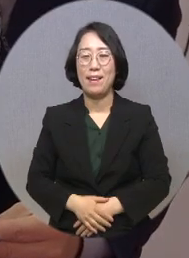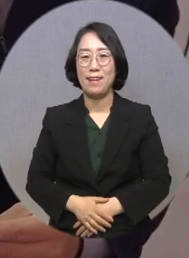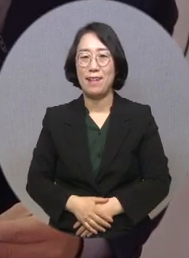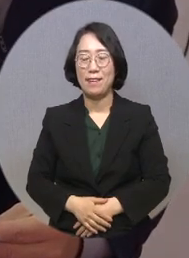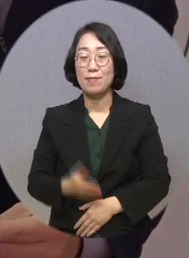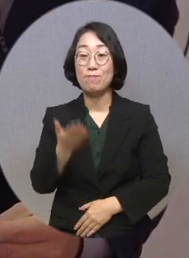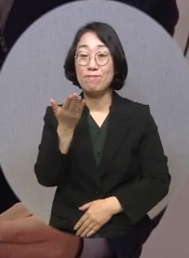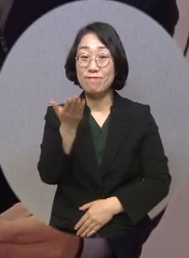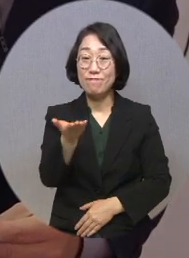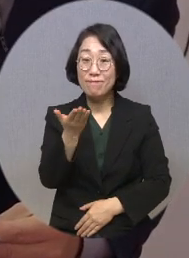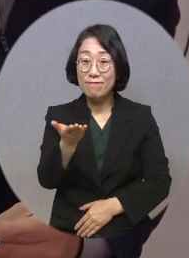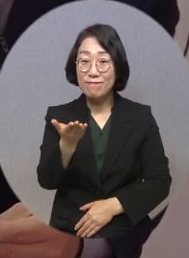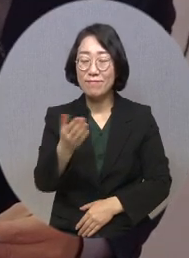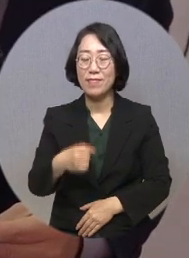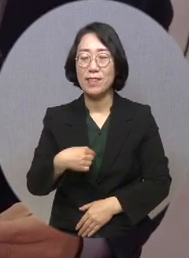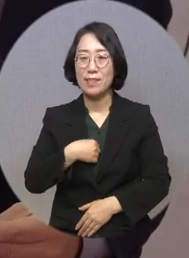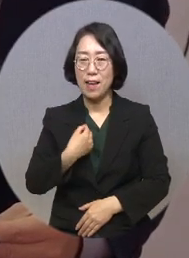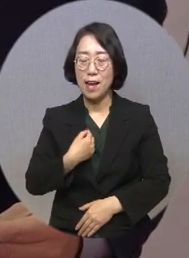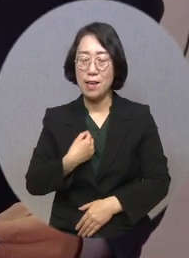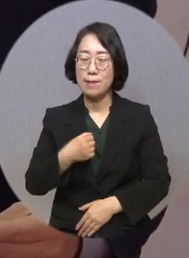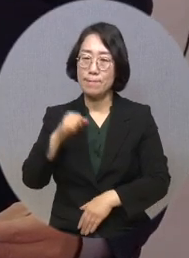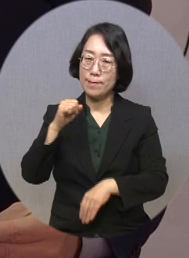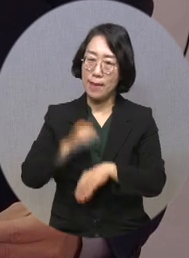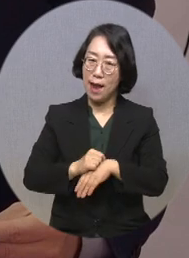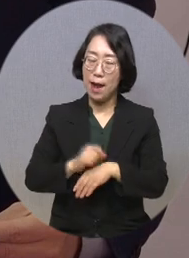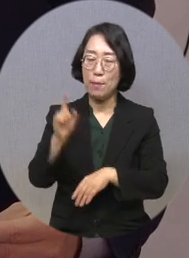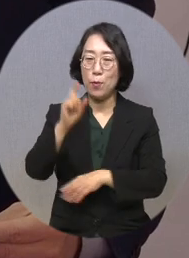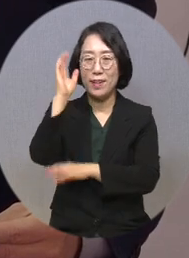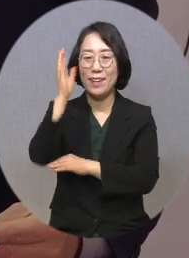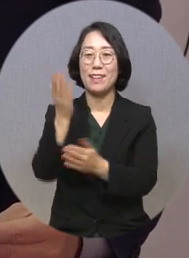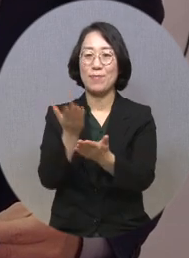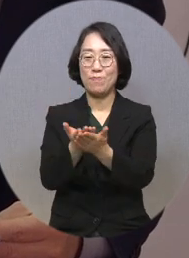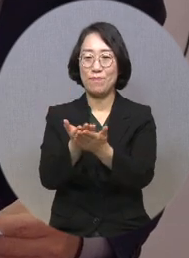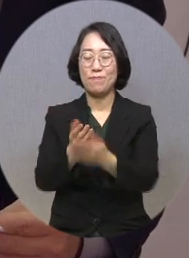원장님만의 그러면 그 자신의 경쟁력이 있다면 또 어떤 게 있을까요? 네,